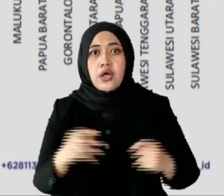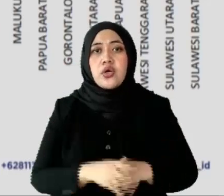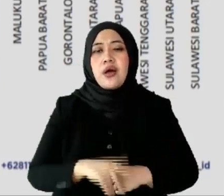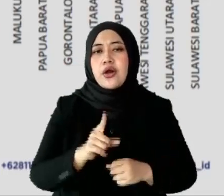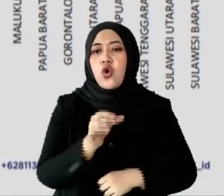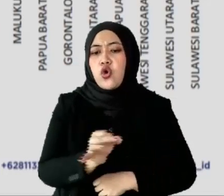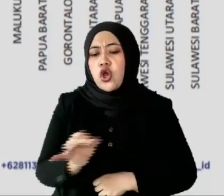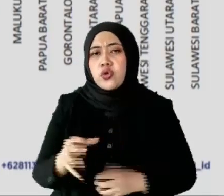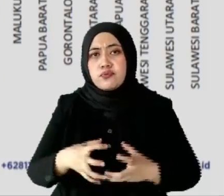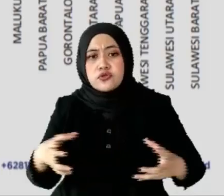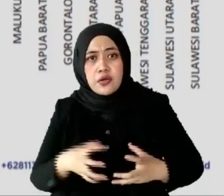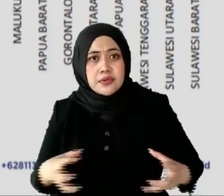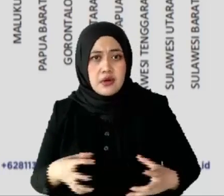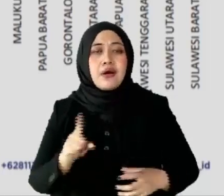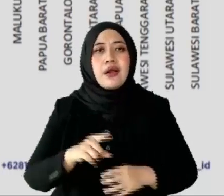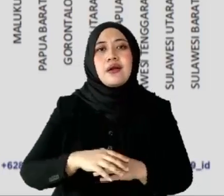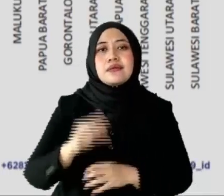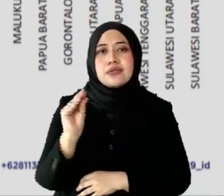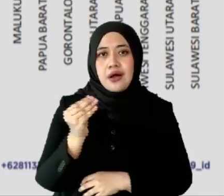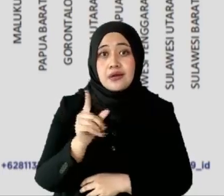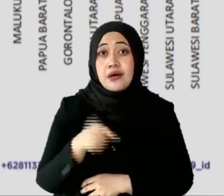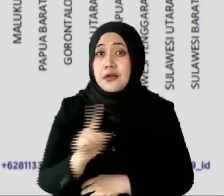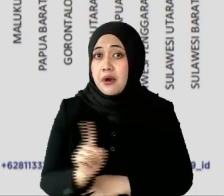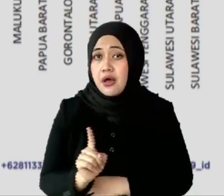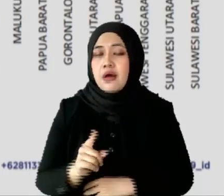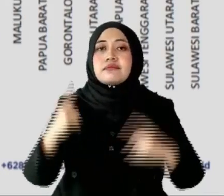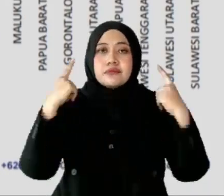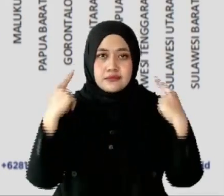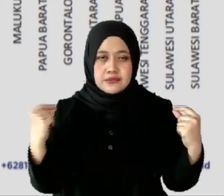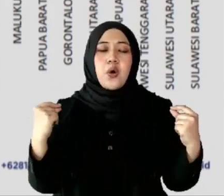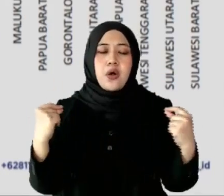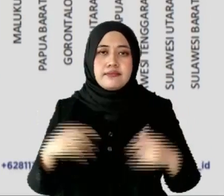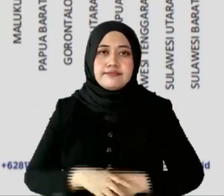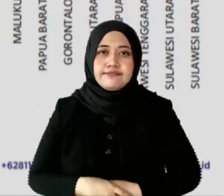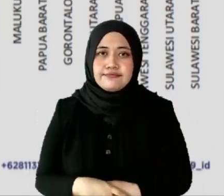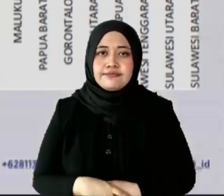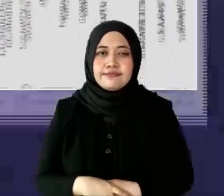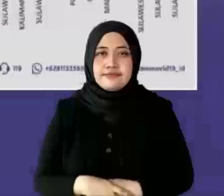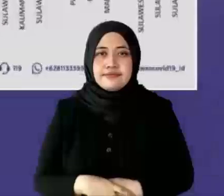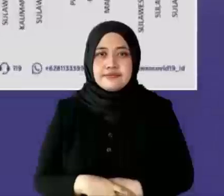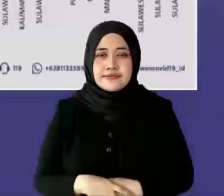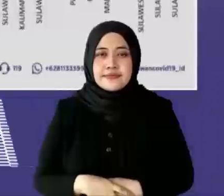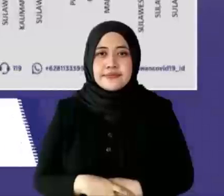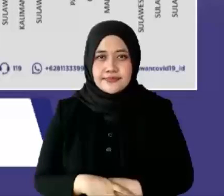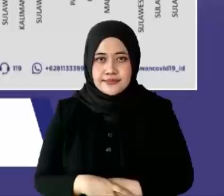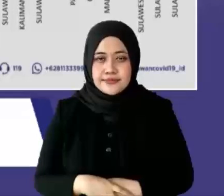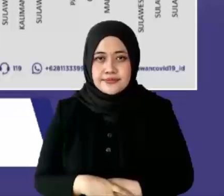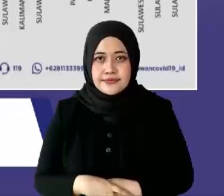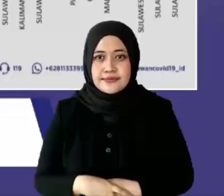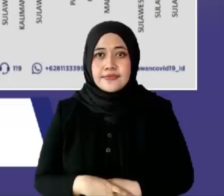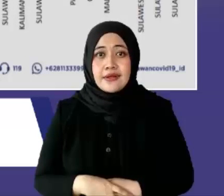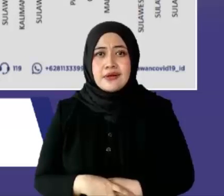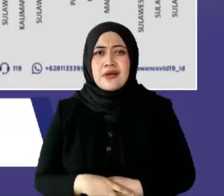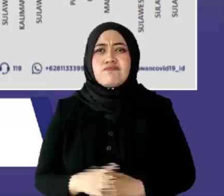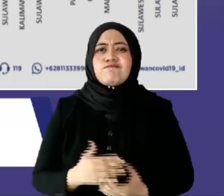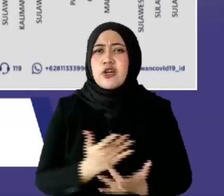oleh fakta bahwa ibu kota Indonesia berada di Pulau Jawa, yaitu DKI Jakarta. Selain itu, mengingat kita